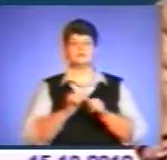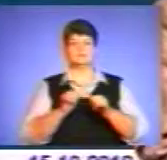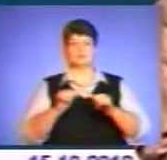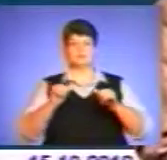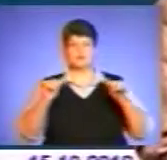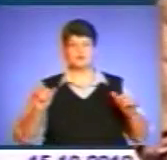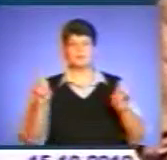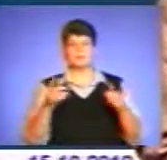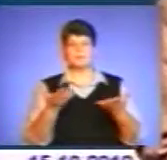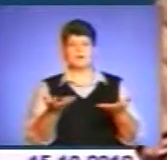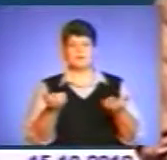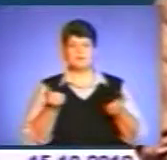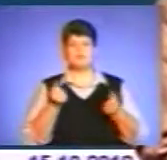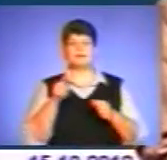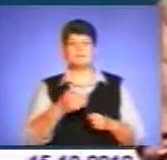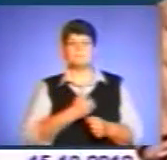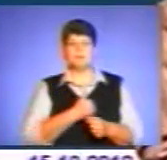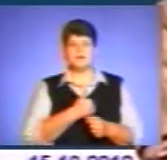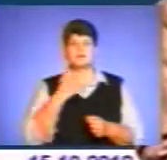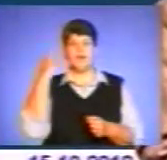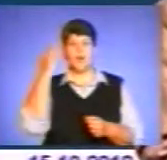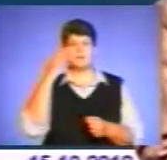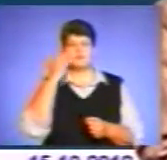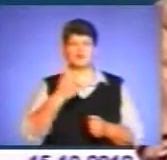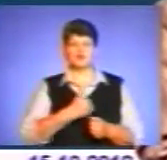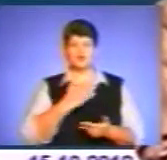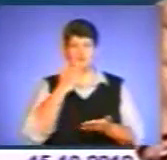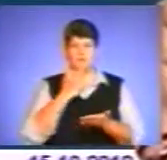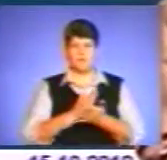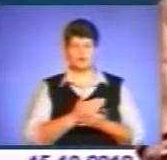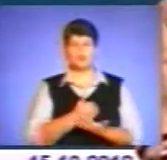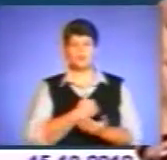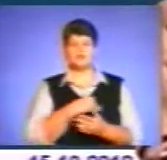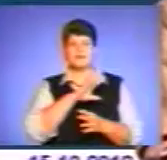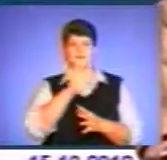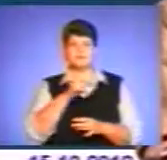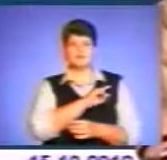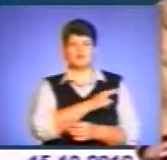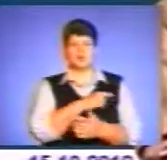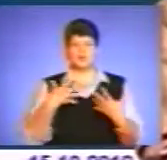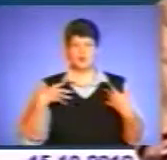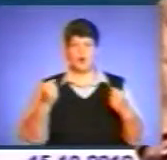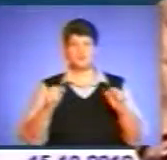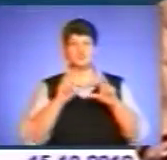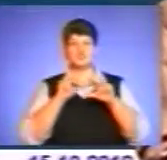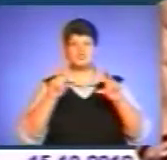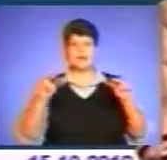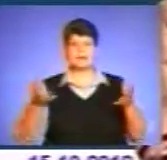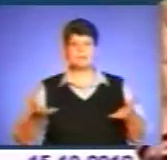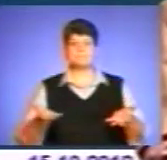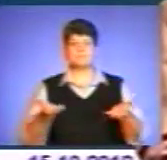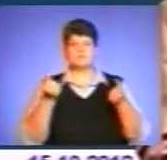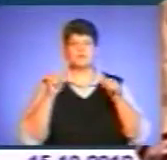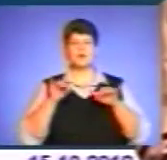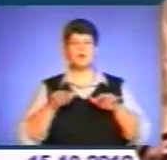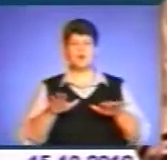щоб ми отримали те бажане, те омріяне, що ми хочемо мати. Тому бажаю всім міцного здоров'я, щастя і підтримки такого